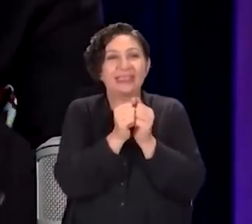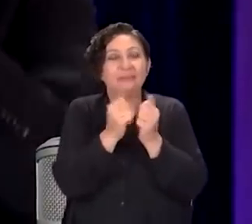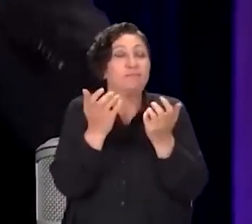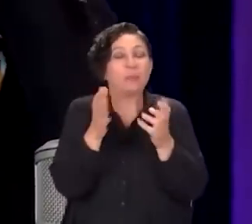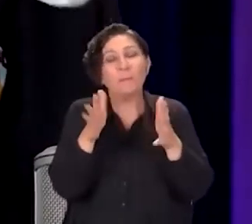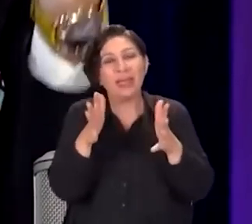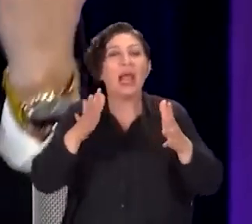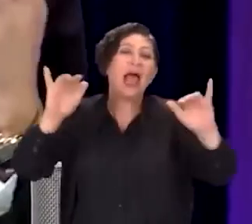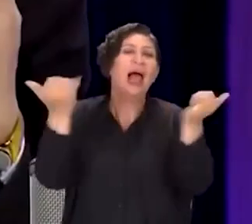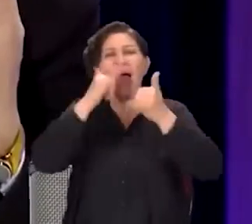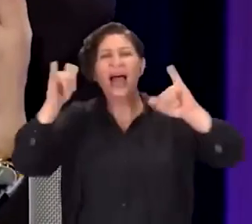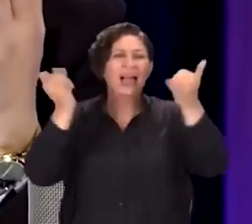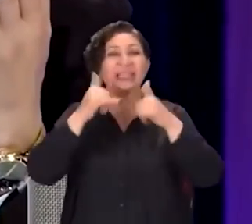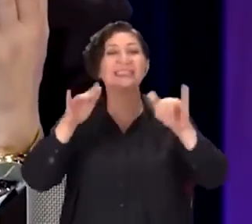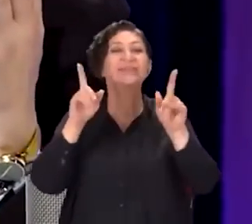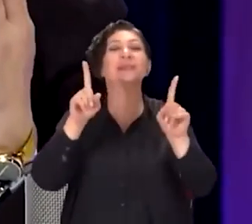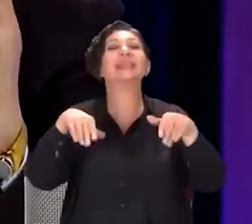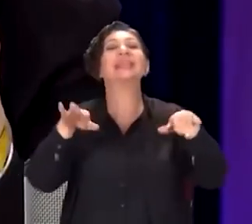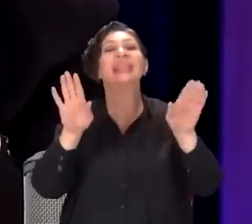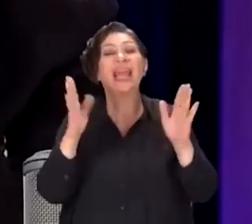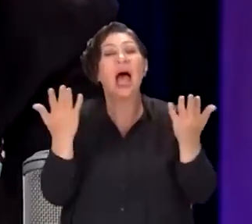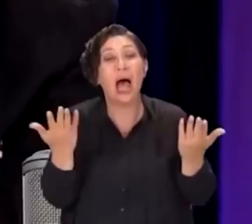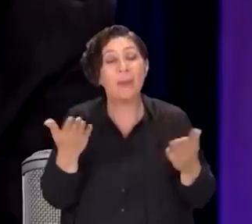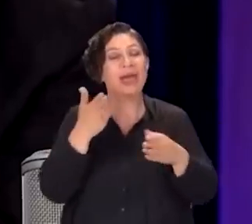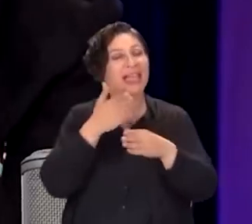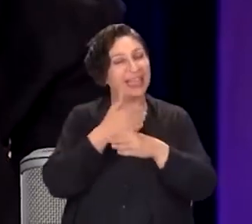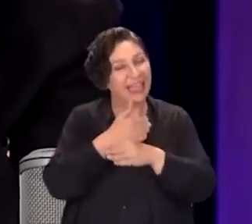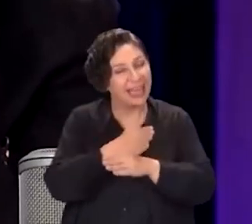belki vur patlasın, çal oynasın bir eğlence değil ama